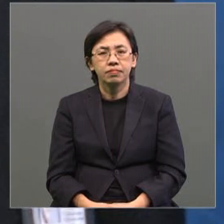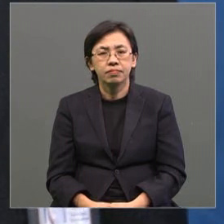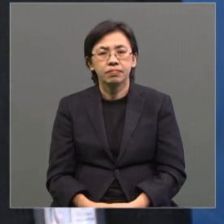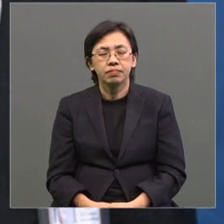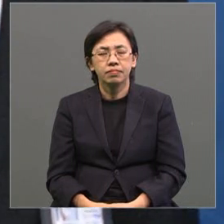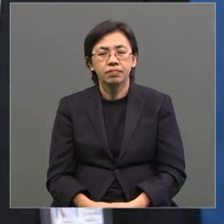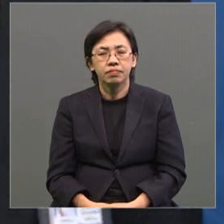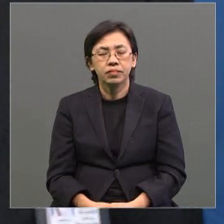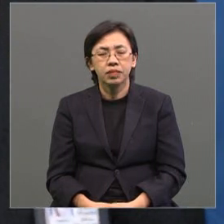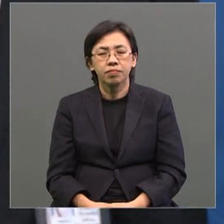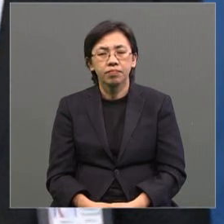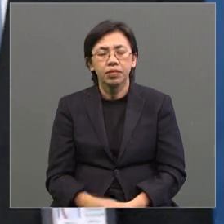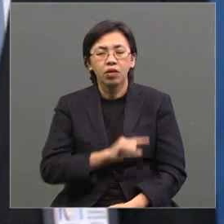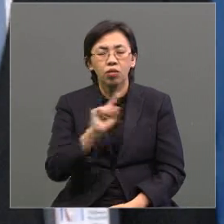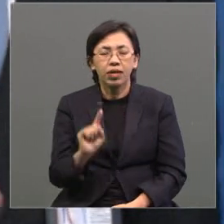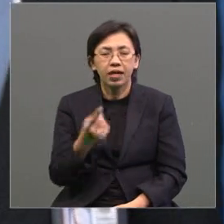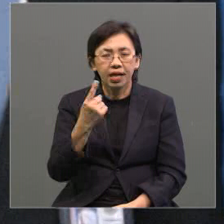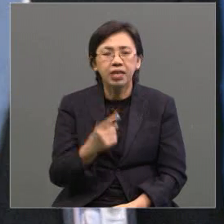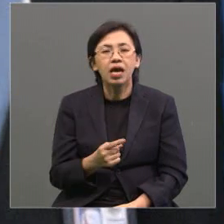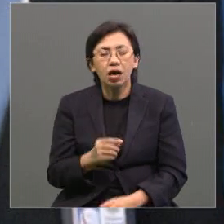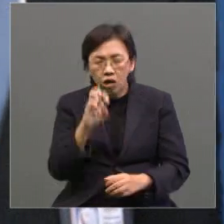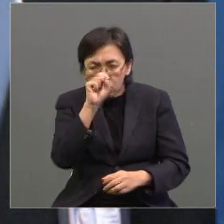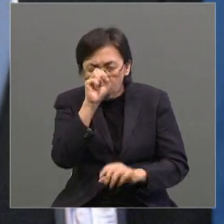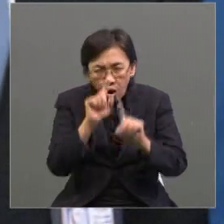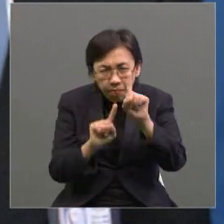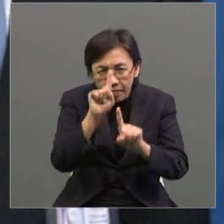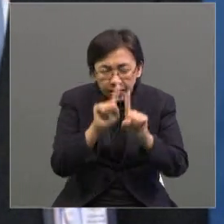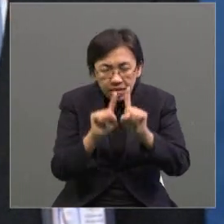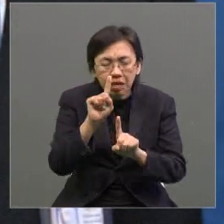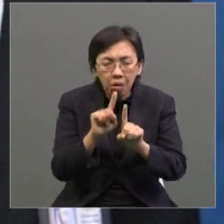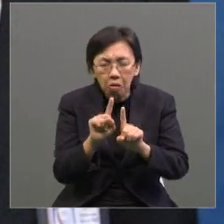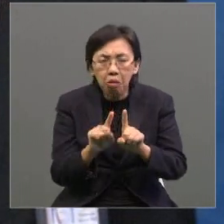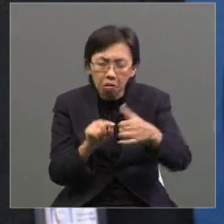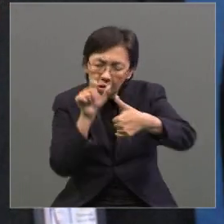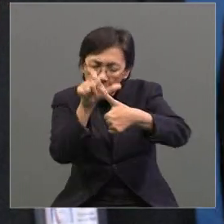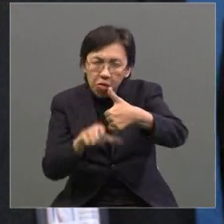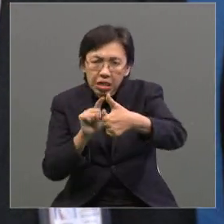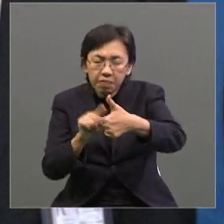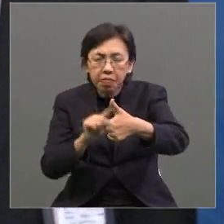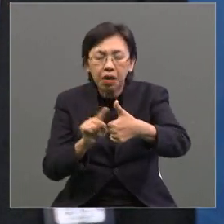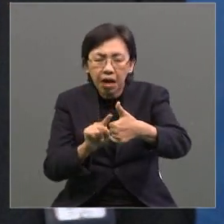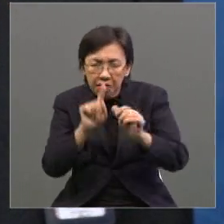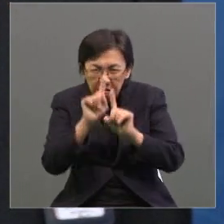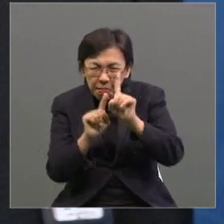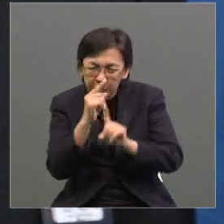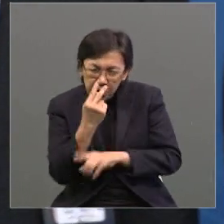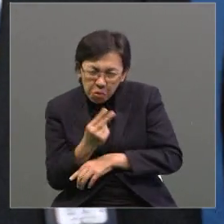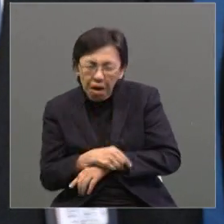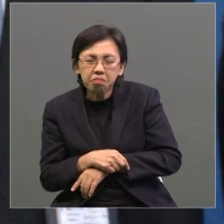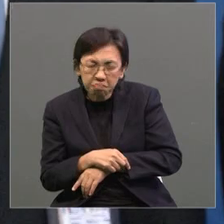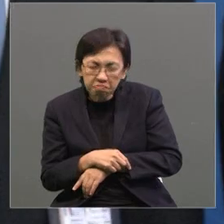ไปวันแรกนะฮะพอมาทดสอบที่หน่วยแล้วก็เราเห็นว่าจำเป็น